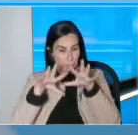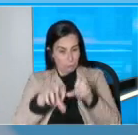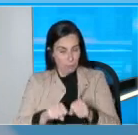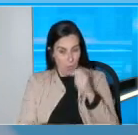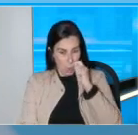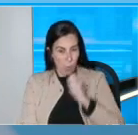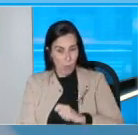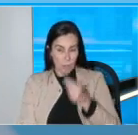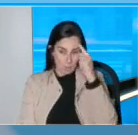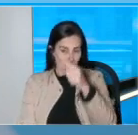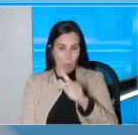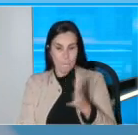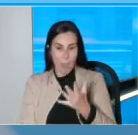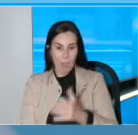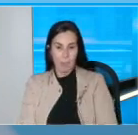רוסיה לאוקראינה?